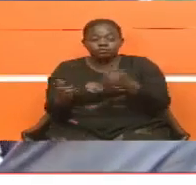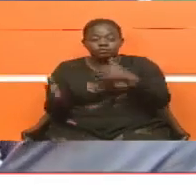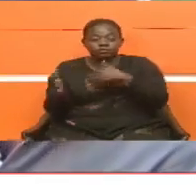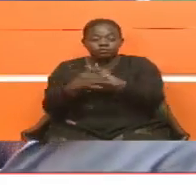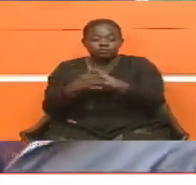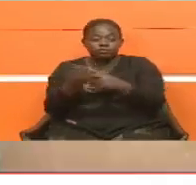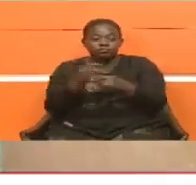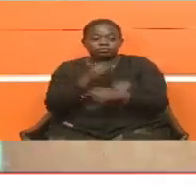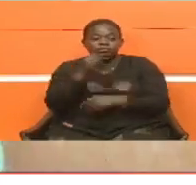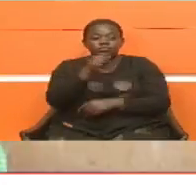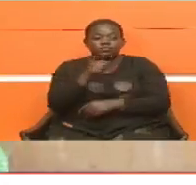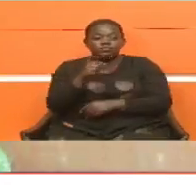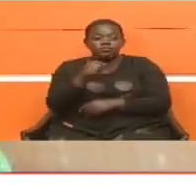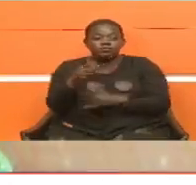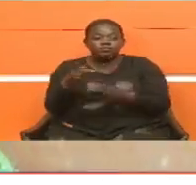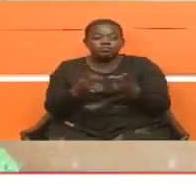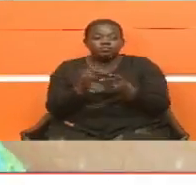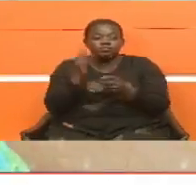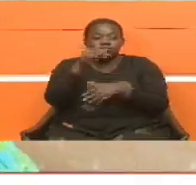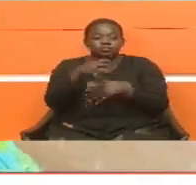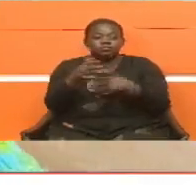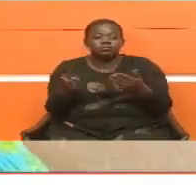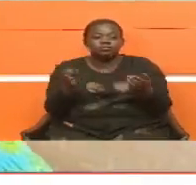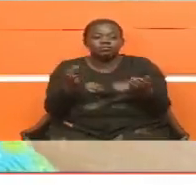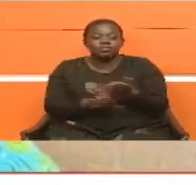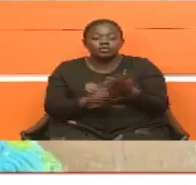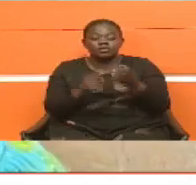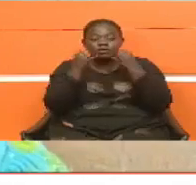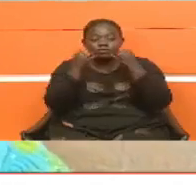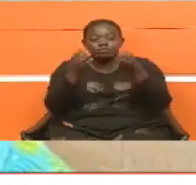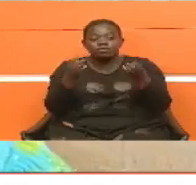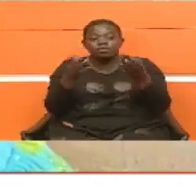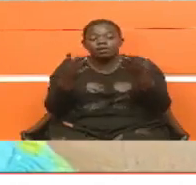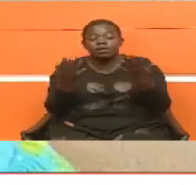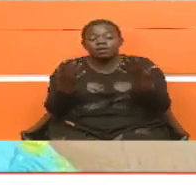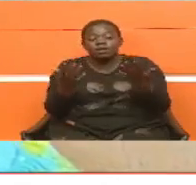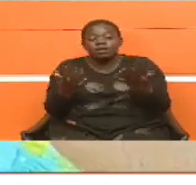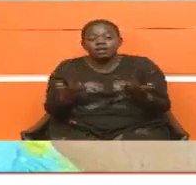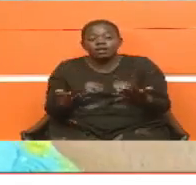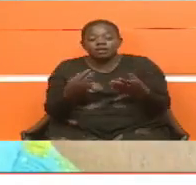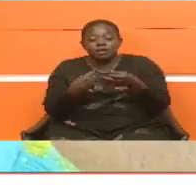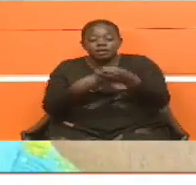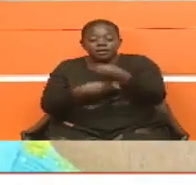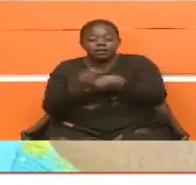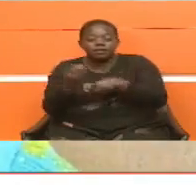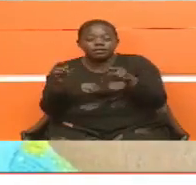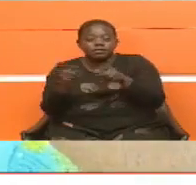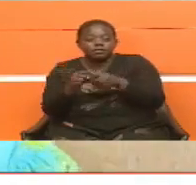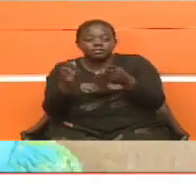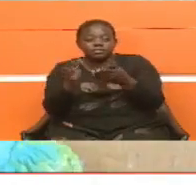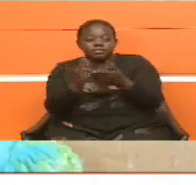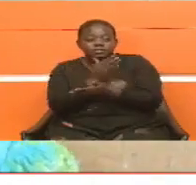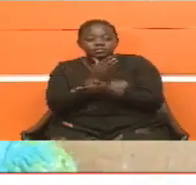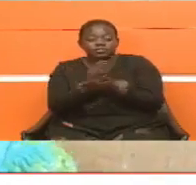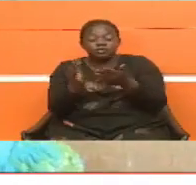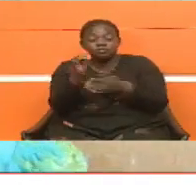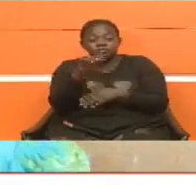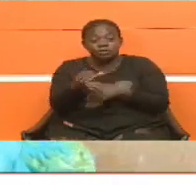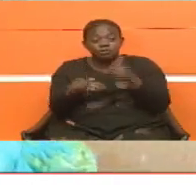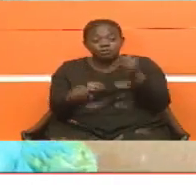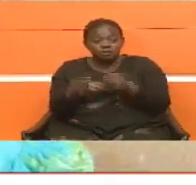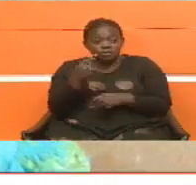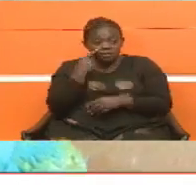basibye ku nnyumba ya jjajjaabwe oluvannyuma lw'okufuna oluvuuvuumo nga bwe bayinza okugitunda nsonga gwe mugabo gwabwe